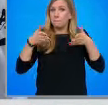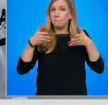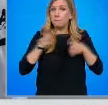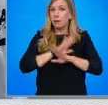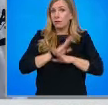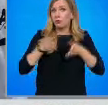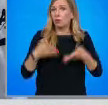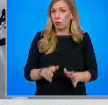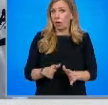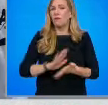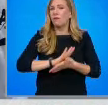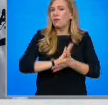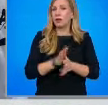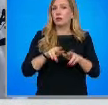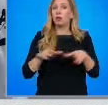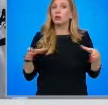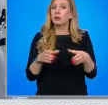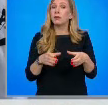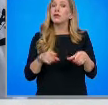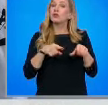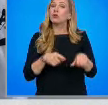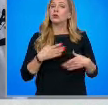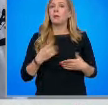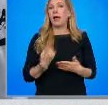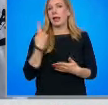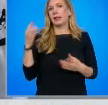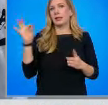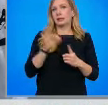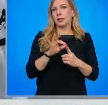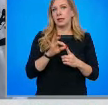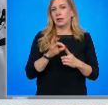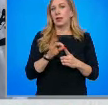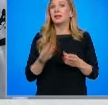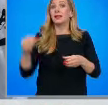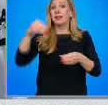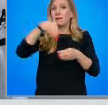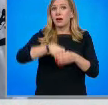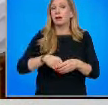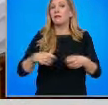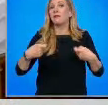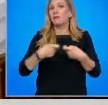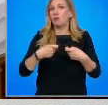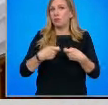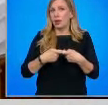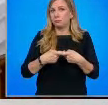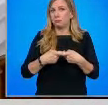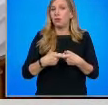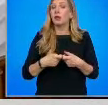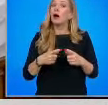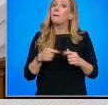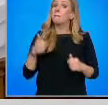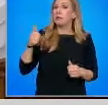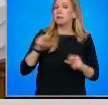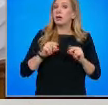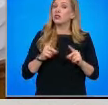вредно Народно събрание успее да излъчи кабинет, той ще има една единствена цел – да ни вкара във войната срещу Русия. Това е неговата цел. От БСП заявиха, че